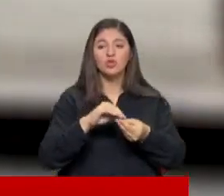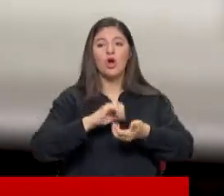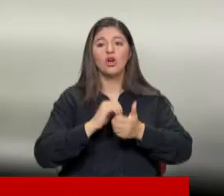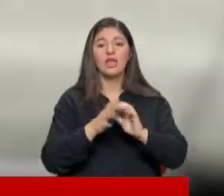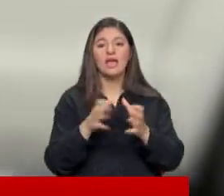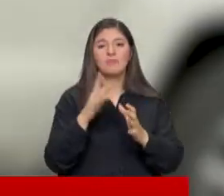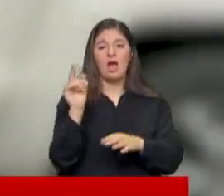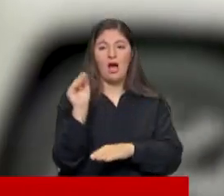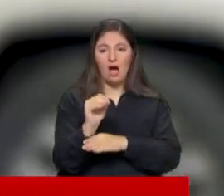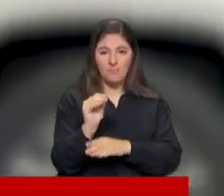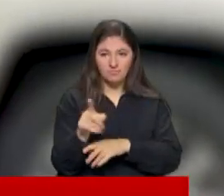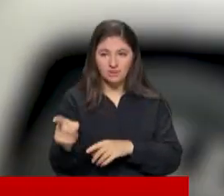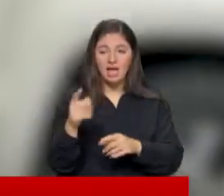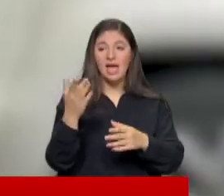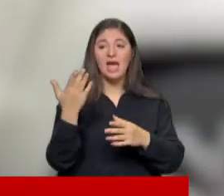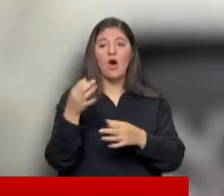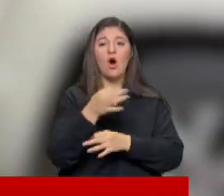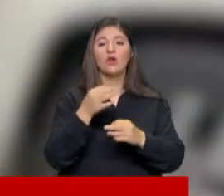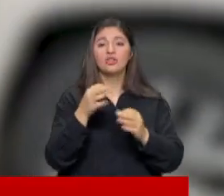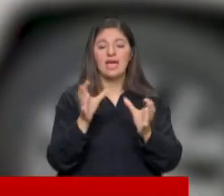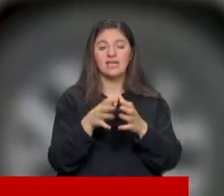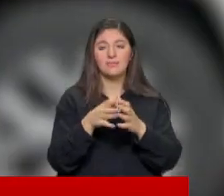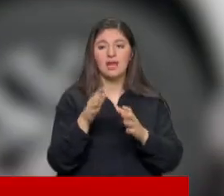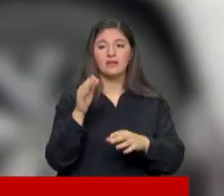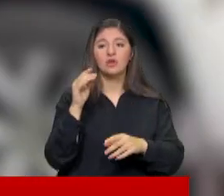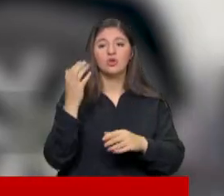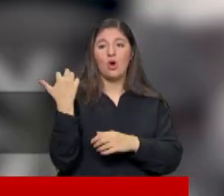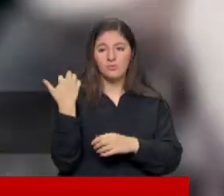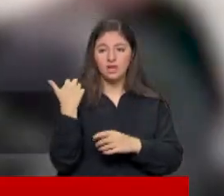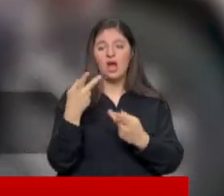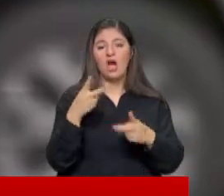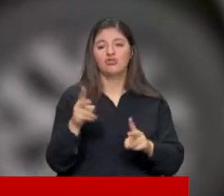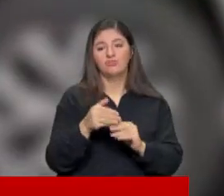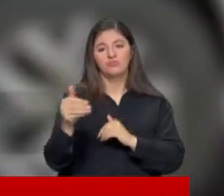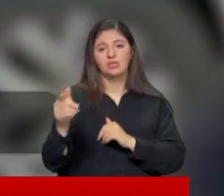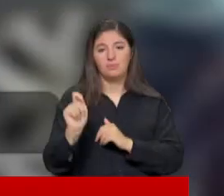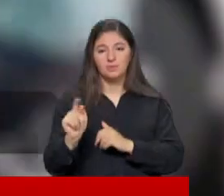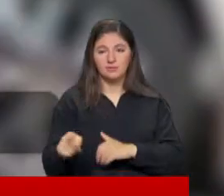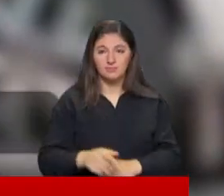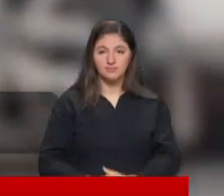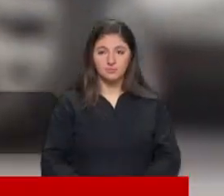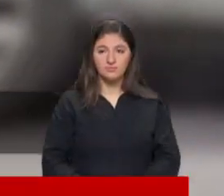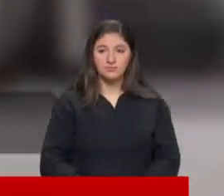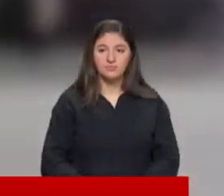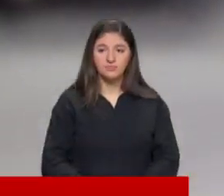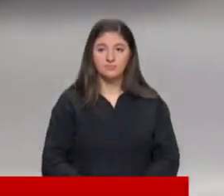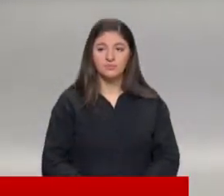Ekipler Amiri eski organize ekipler komiseri açığa alınan isimlerden